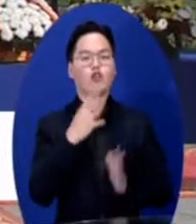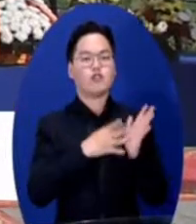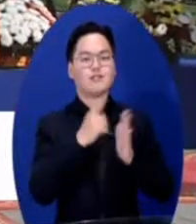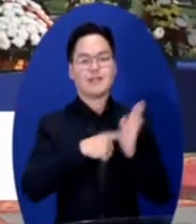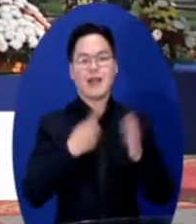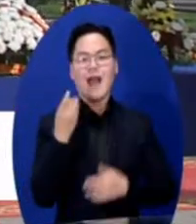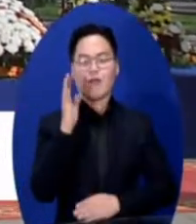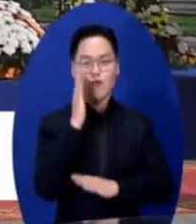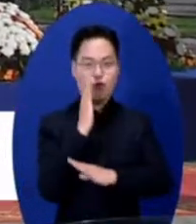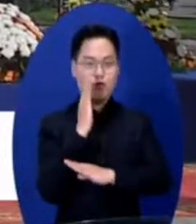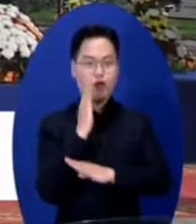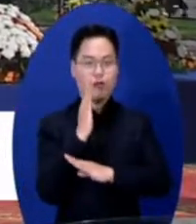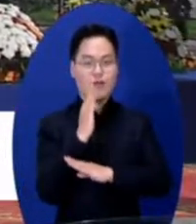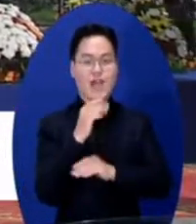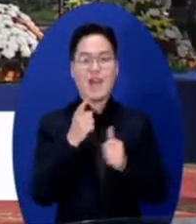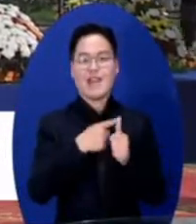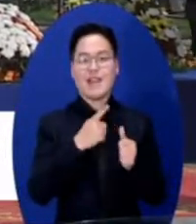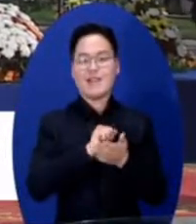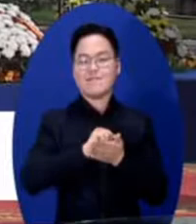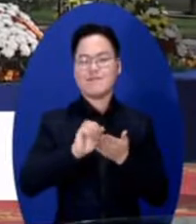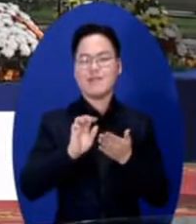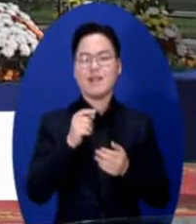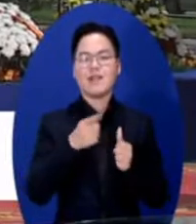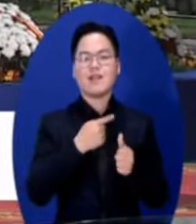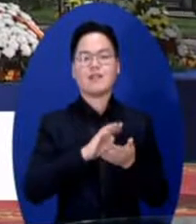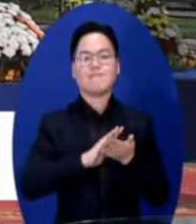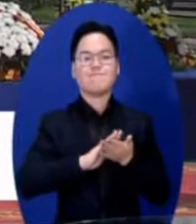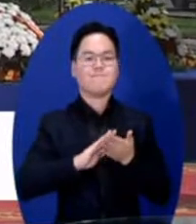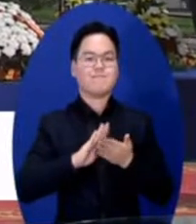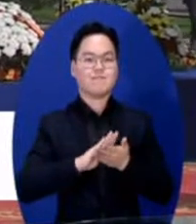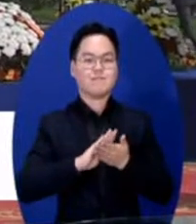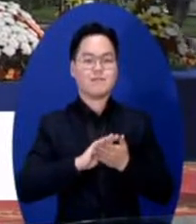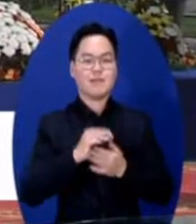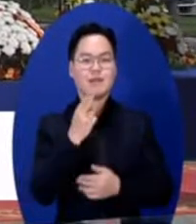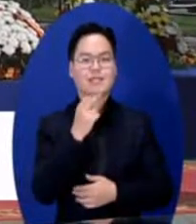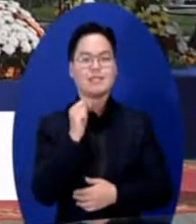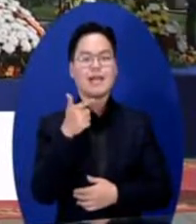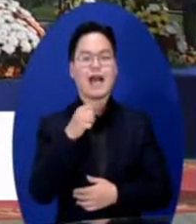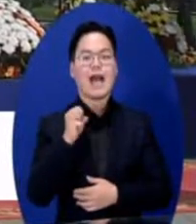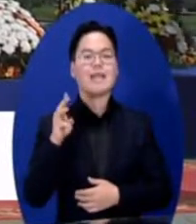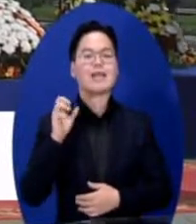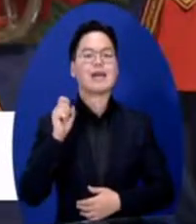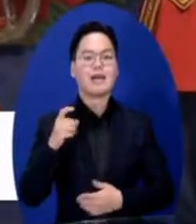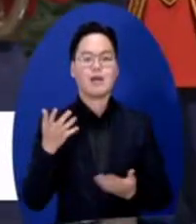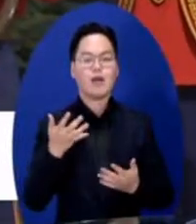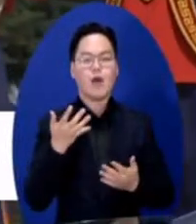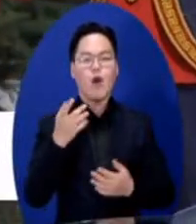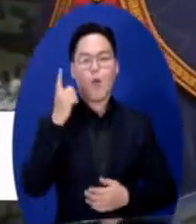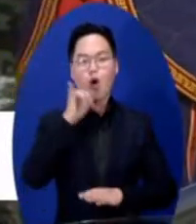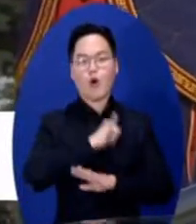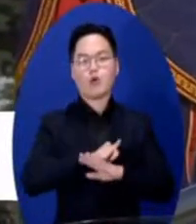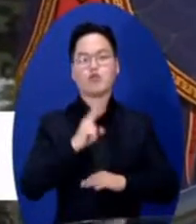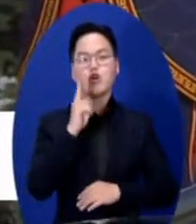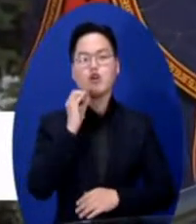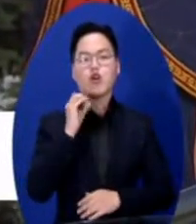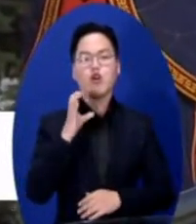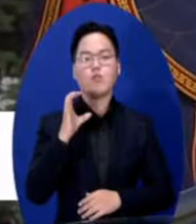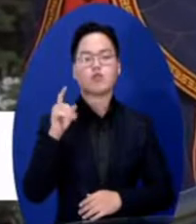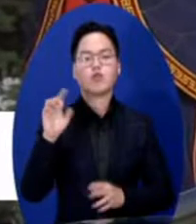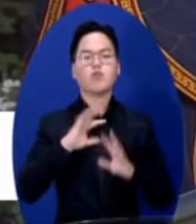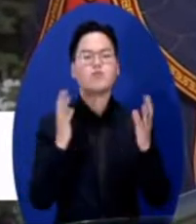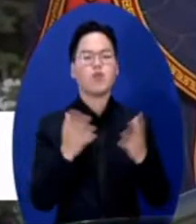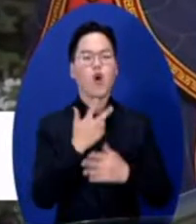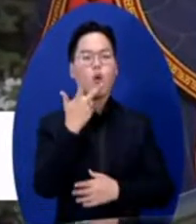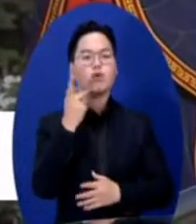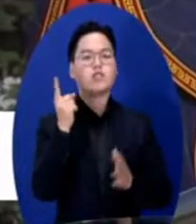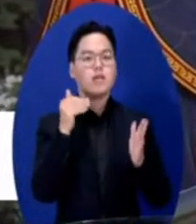байна. За цагаатх ажлыг өдөрдөн зохион байгуулах улсын комиссийн мэдээллээс үзвэл одоогоор нийт 31 мянган